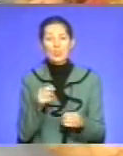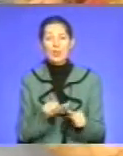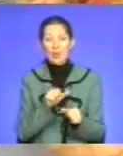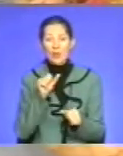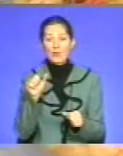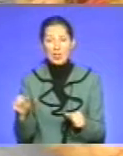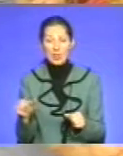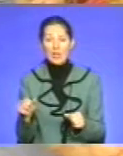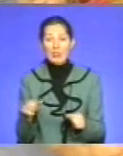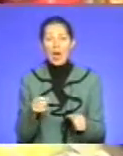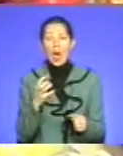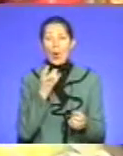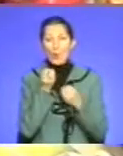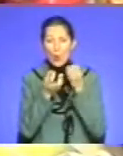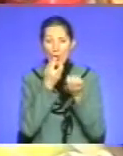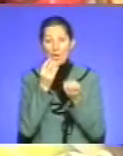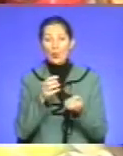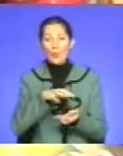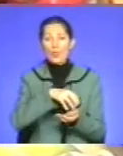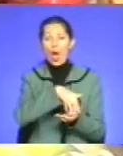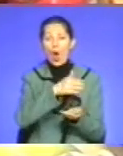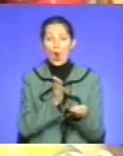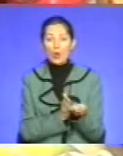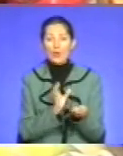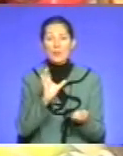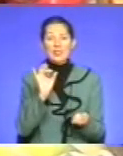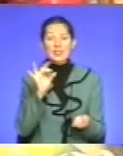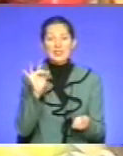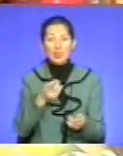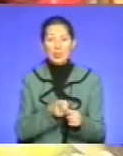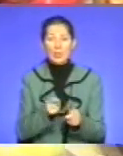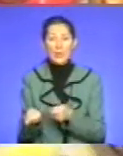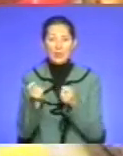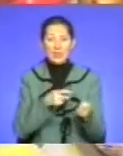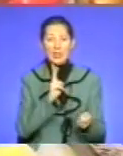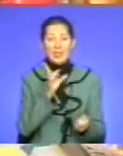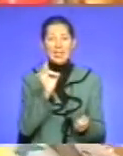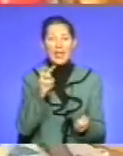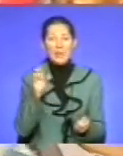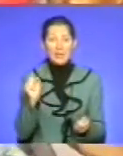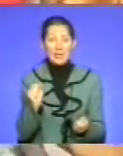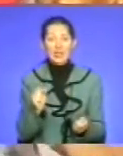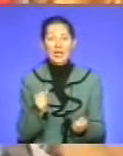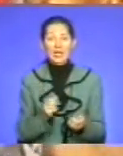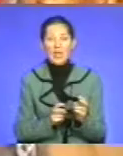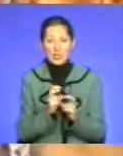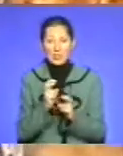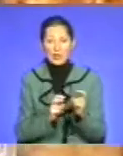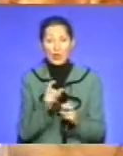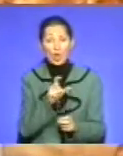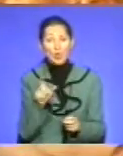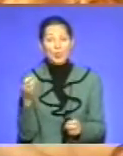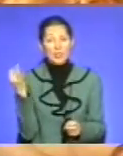сиру. Цю красу привезли з Кременецького молокозаводу. Найчастіше, каже Галина Пилипів, люди цікавляться молочними,